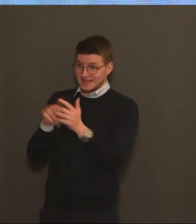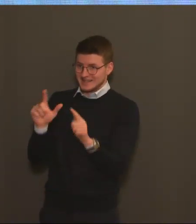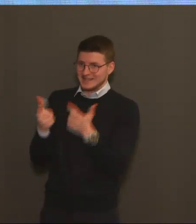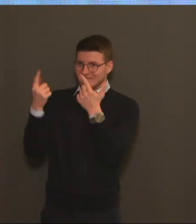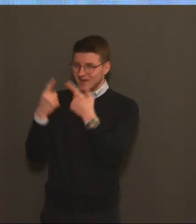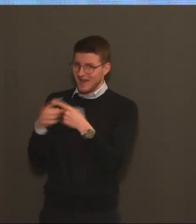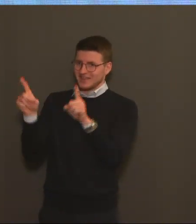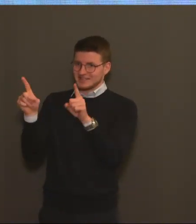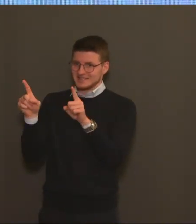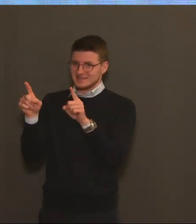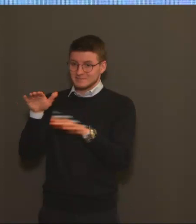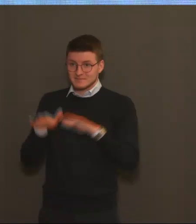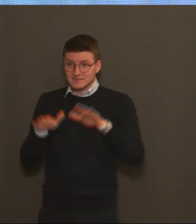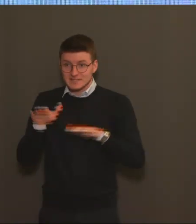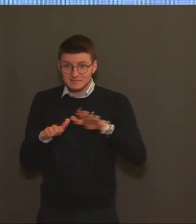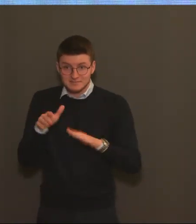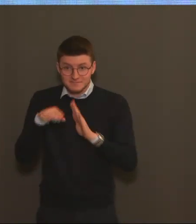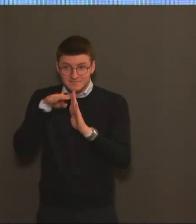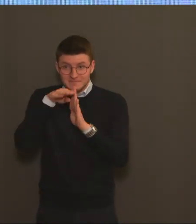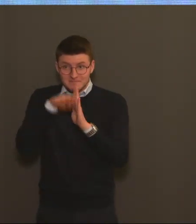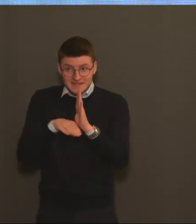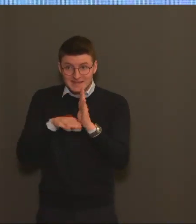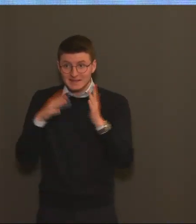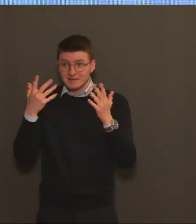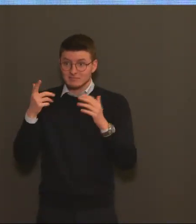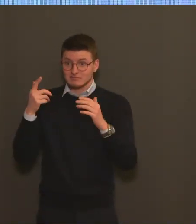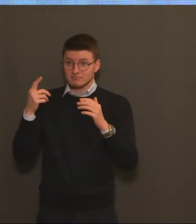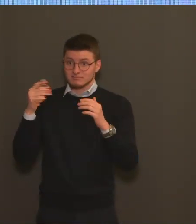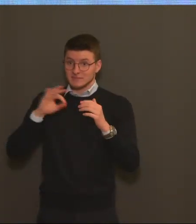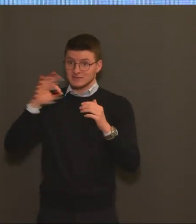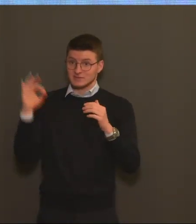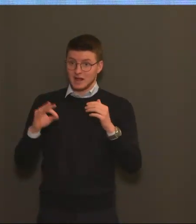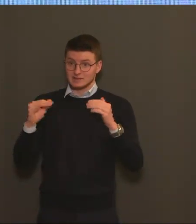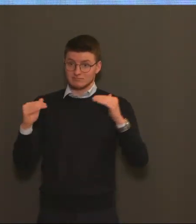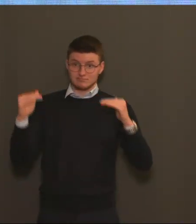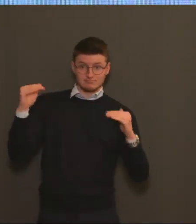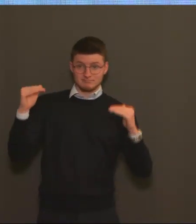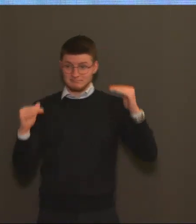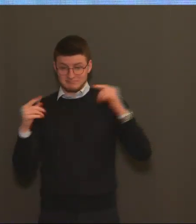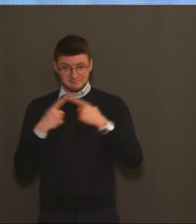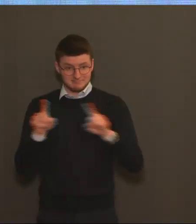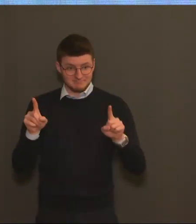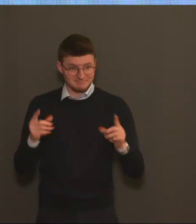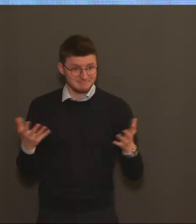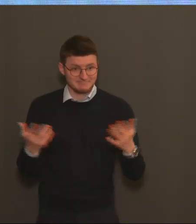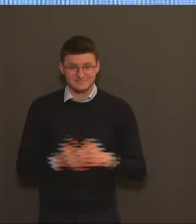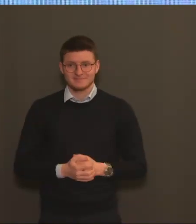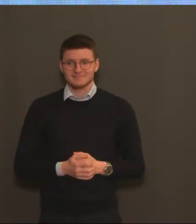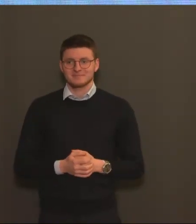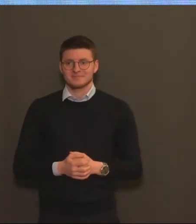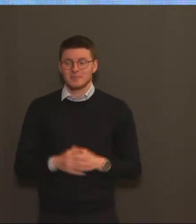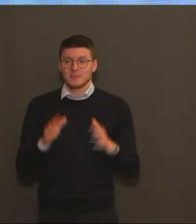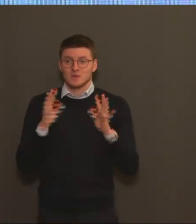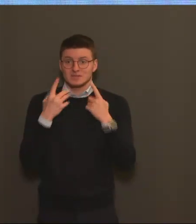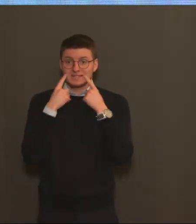wat lager ligt dan de efficacy in klinische studies. Wanneer we nu kijken naar de data die we al hebben vanuit